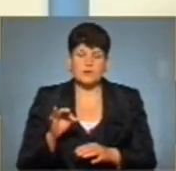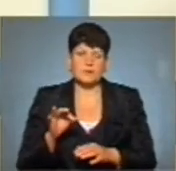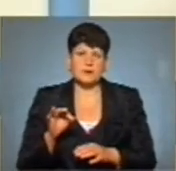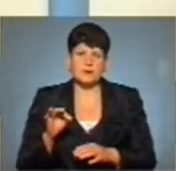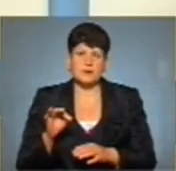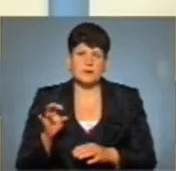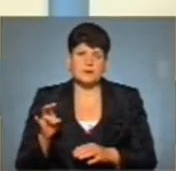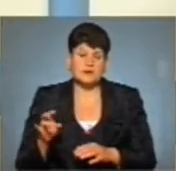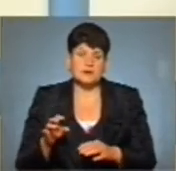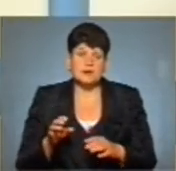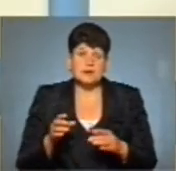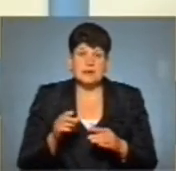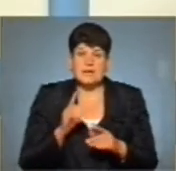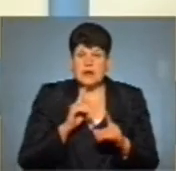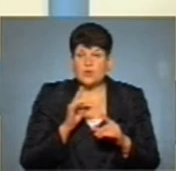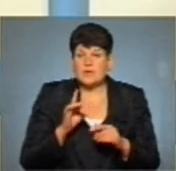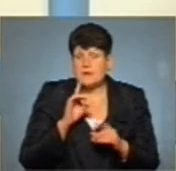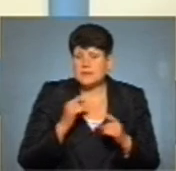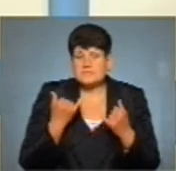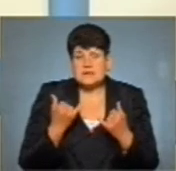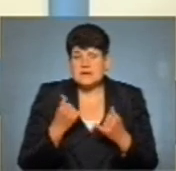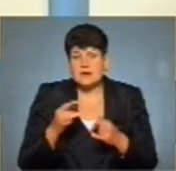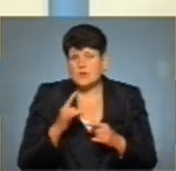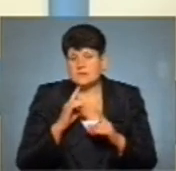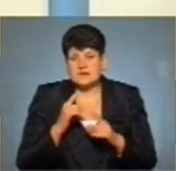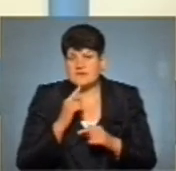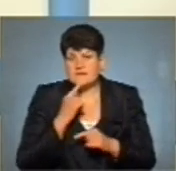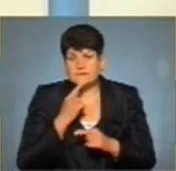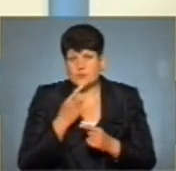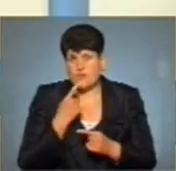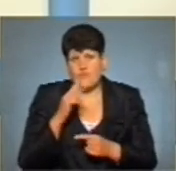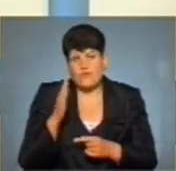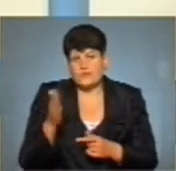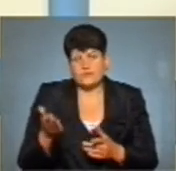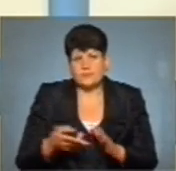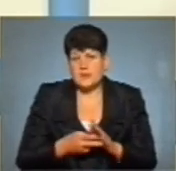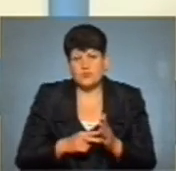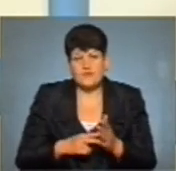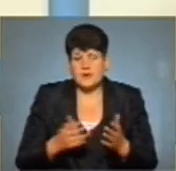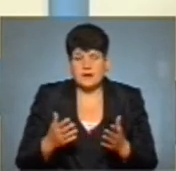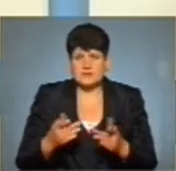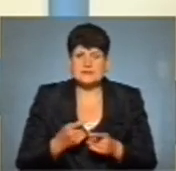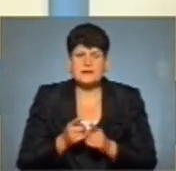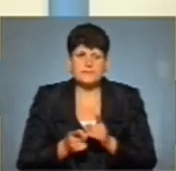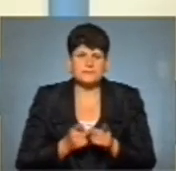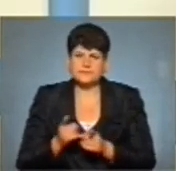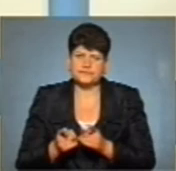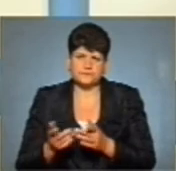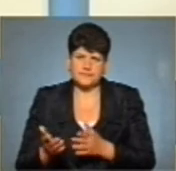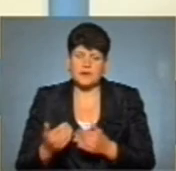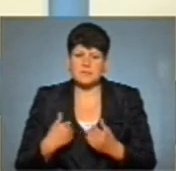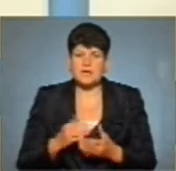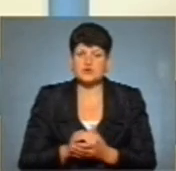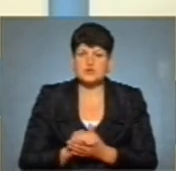районними радами? Ну, зараз складно прогнозувати, тому що це такий живий процес, який постійно змінюється. Ми, як